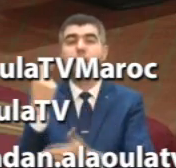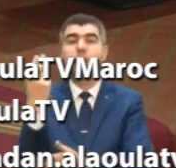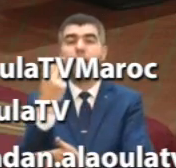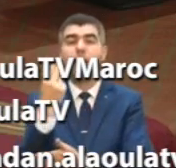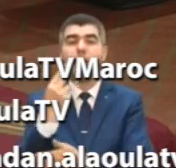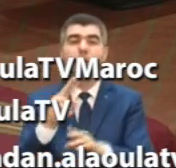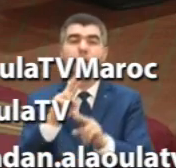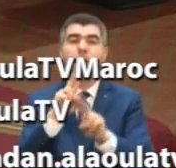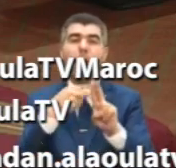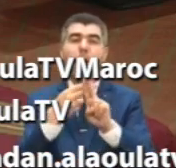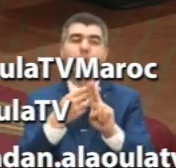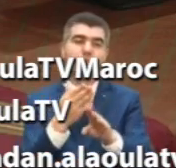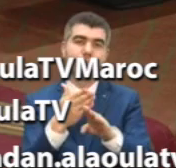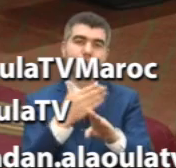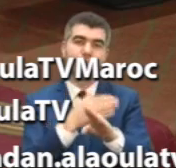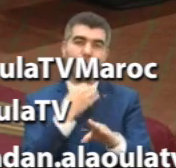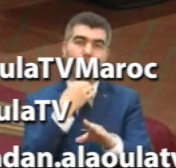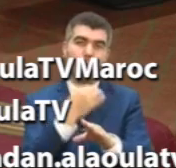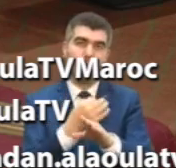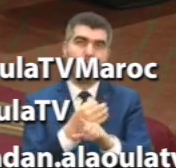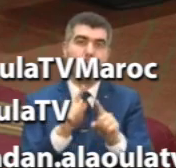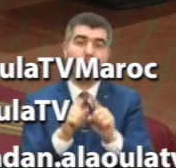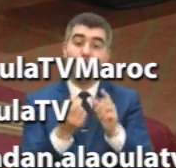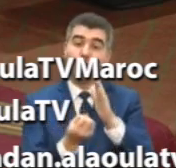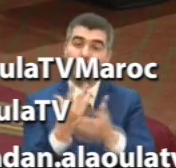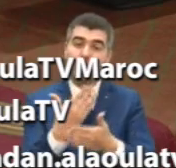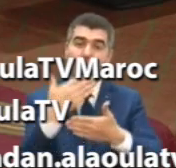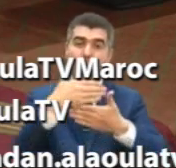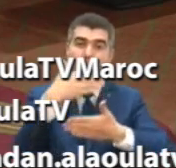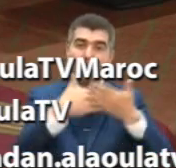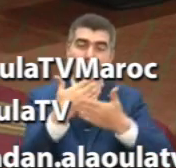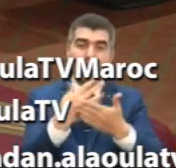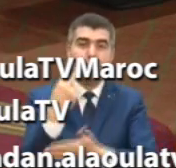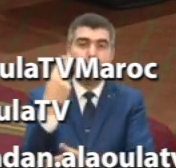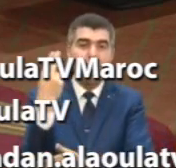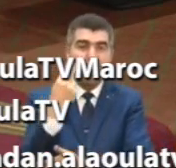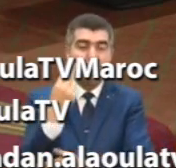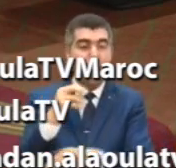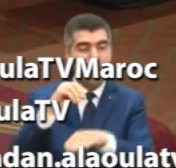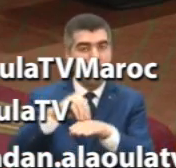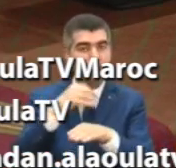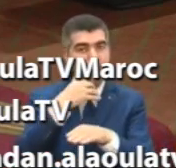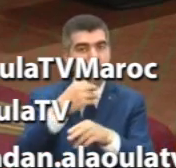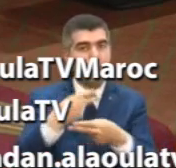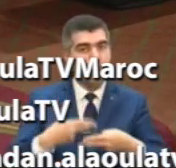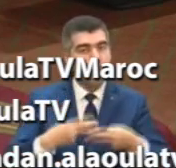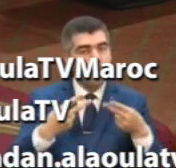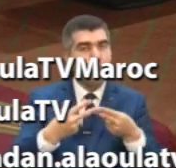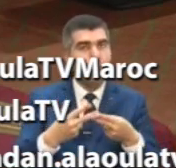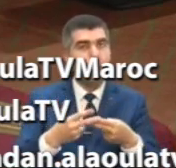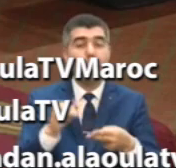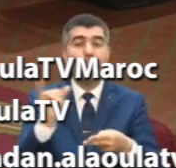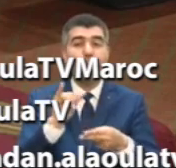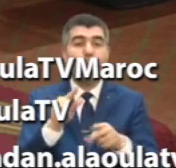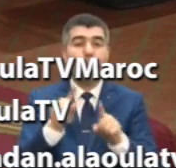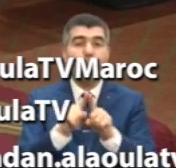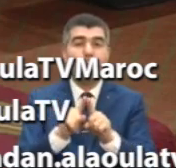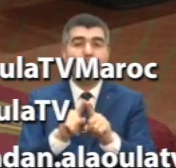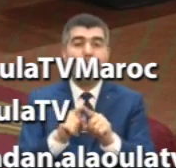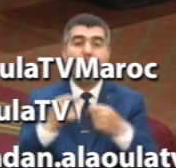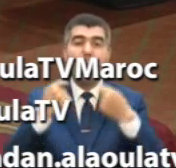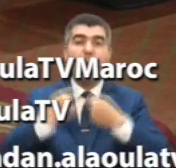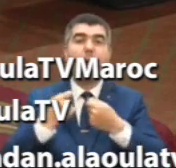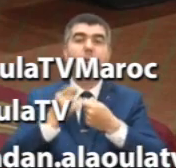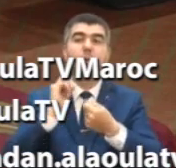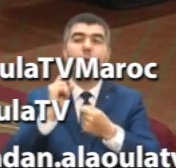هذا، فيما يتعلق بإحداث المؤسسات الجامعية أؤكد مرة أخرى أن الأمر يعود إلى مجلس الجامعة